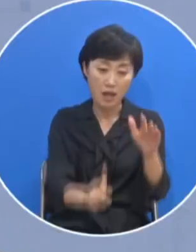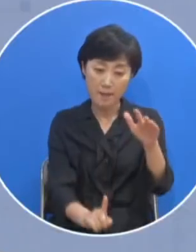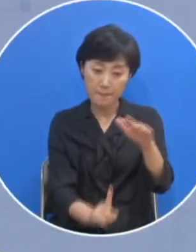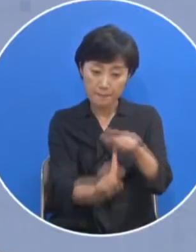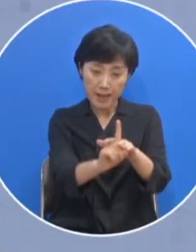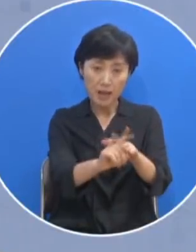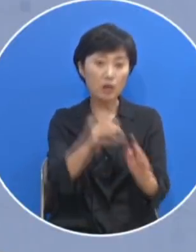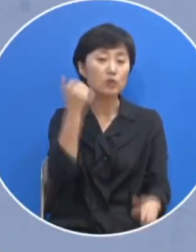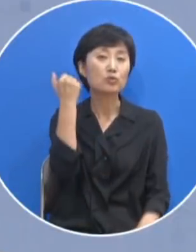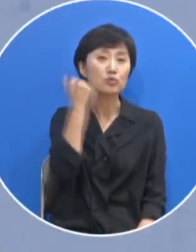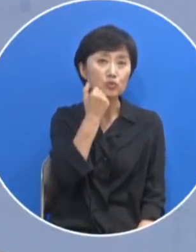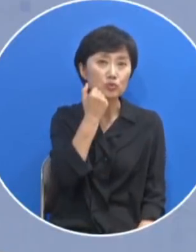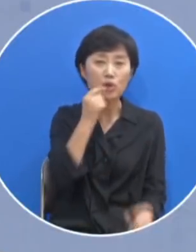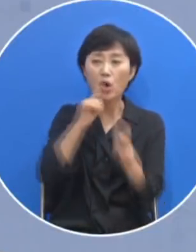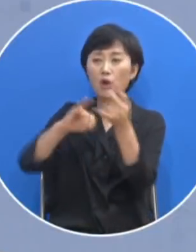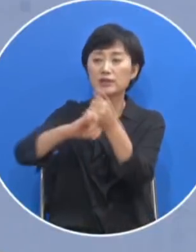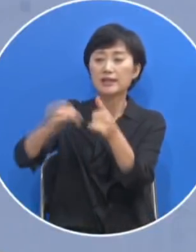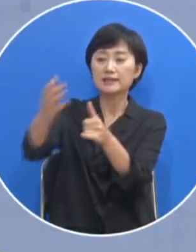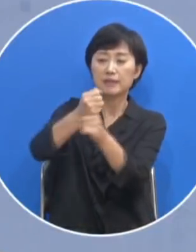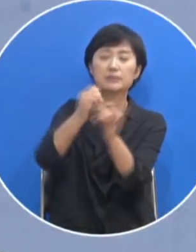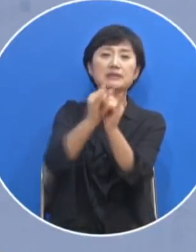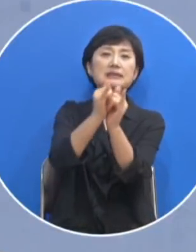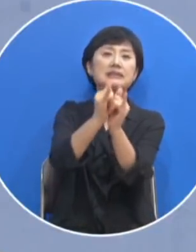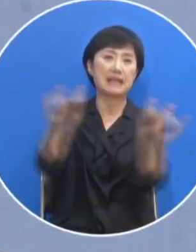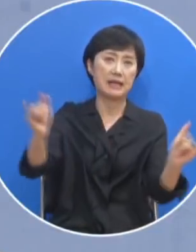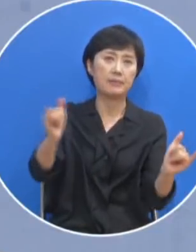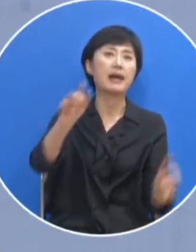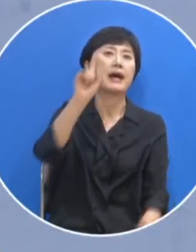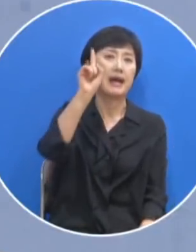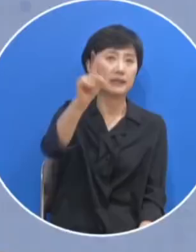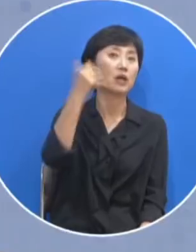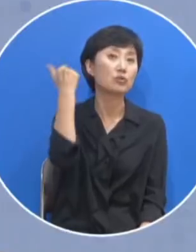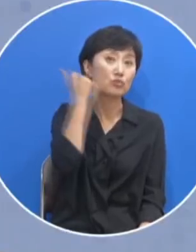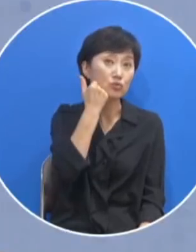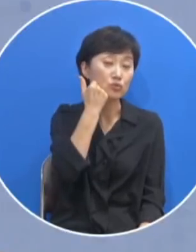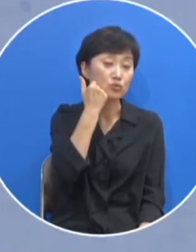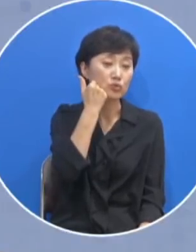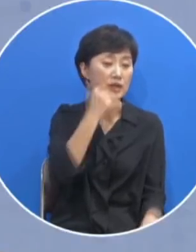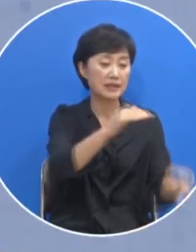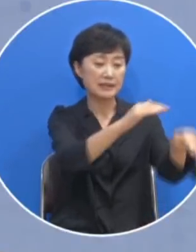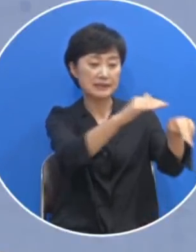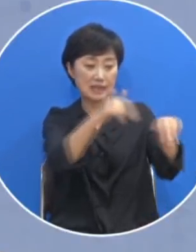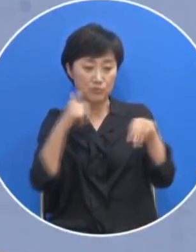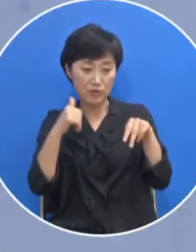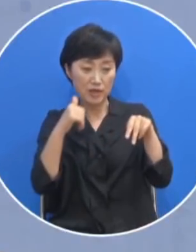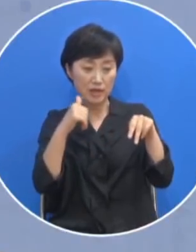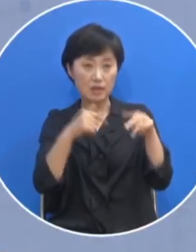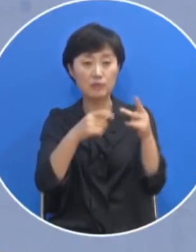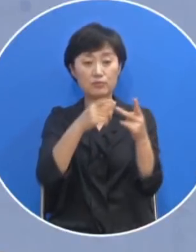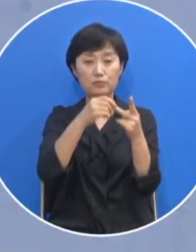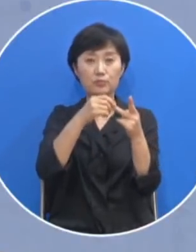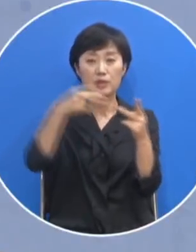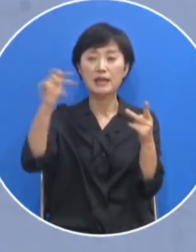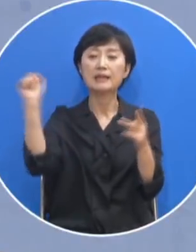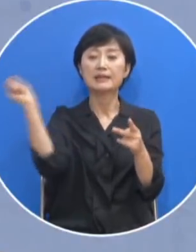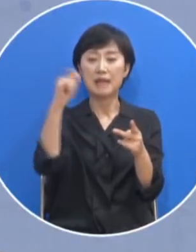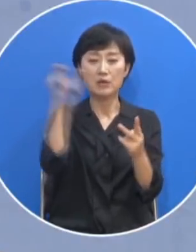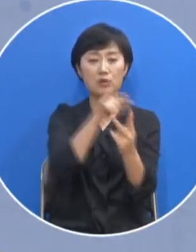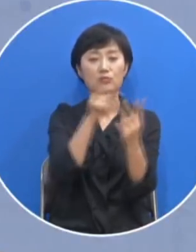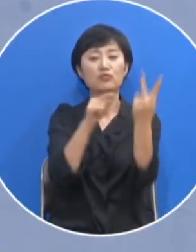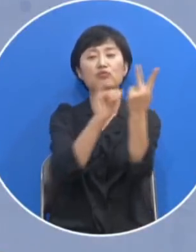삿다 터너의 뭔데 메조 데카 많이 고막에 사업을 같아 50대 짠 요 엔딩이 되요 이 사무엘이